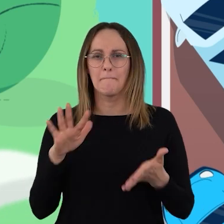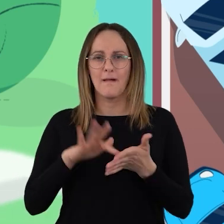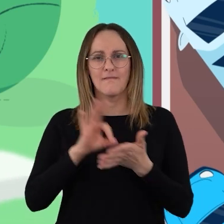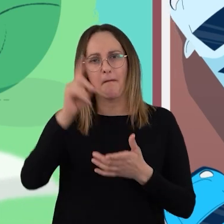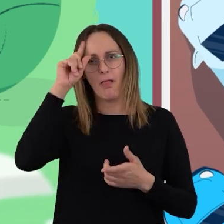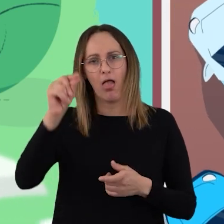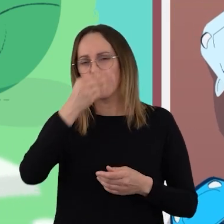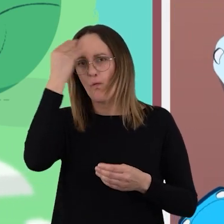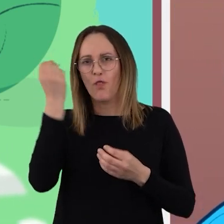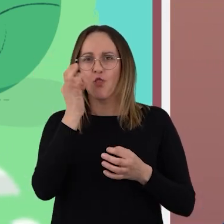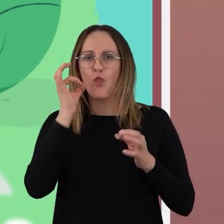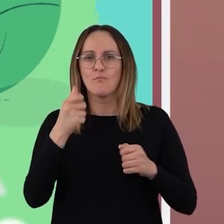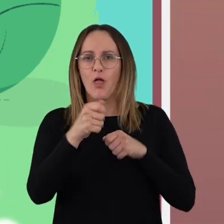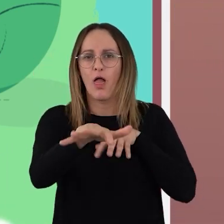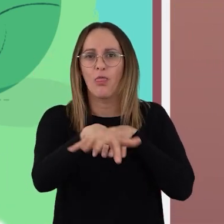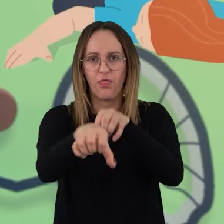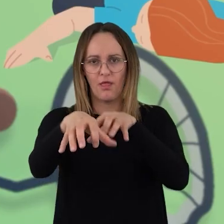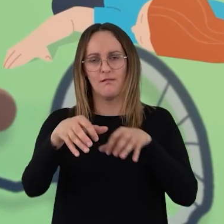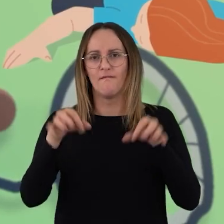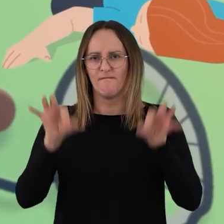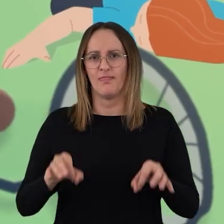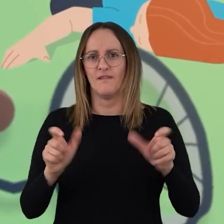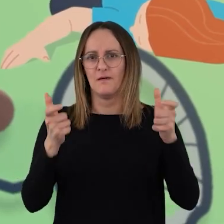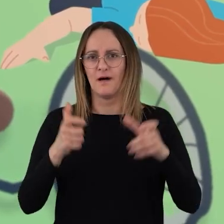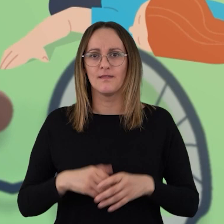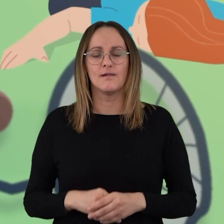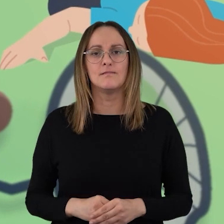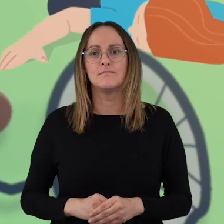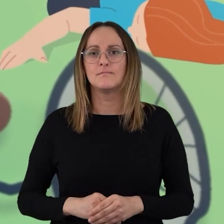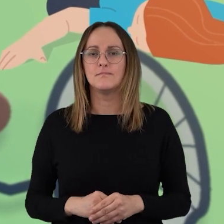Ach, pewnie jakiś dzban nie trzymał poprawnej odległości i spowodował wypadek.